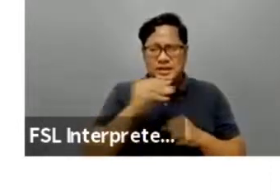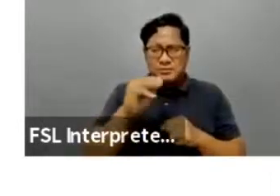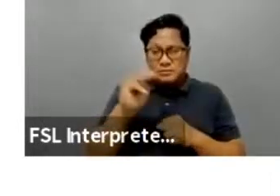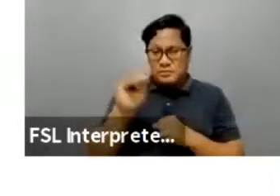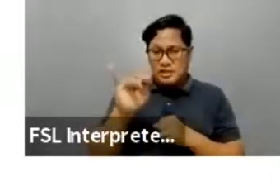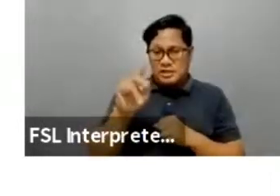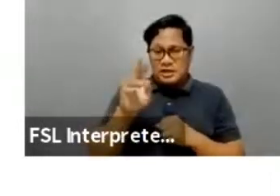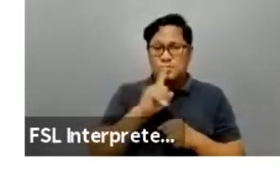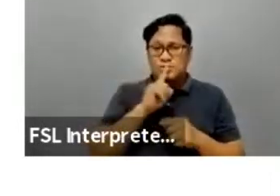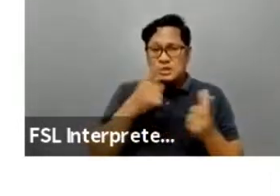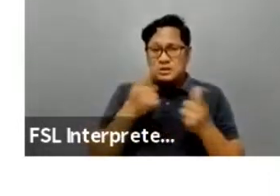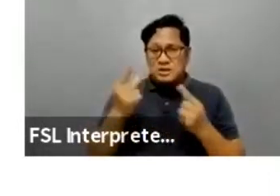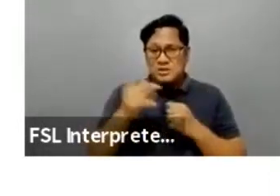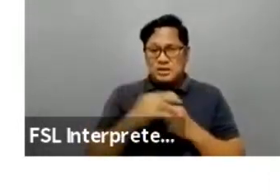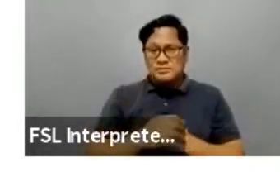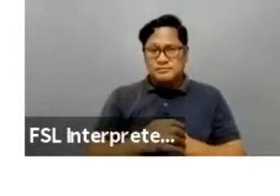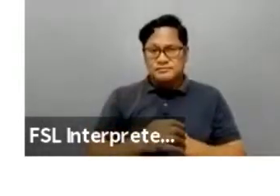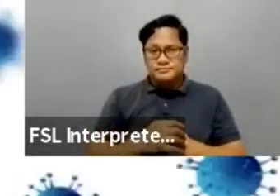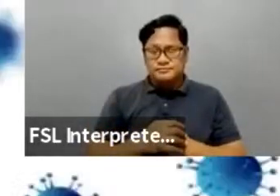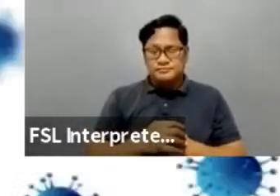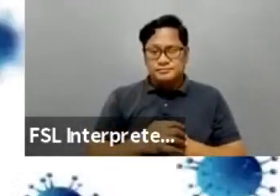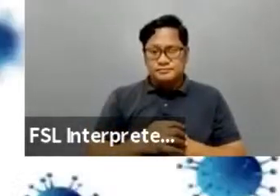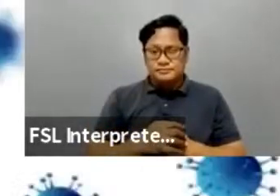nito. Next please.